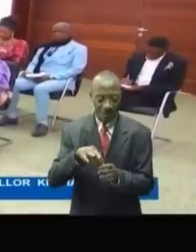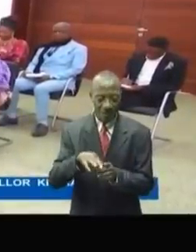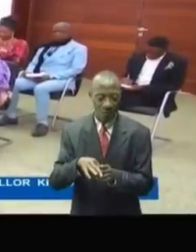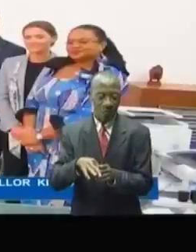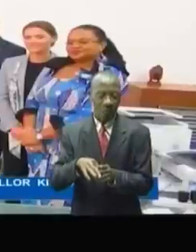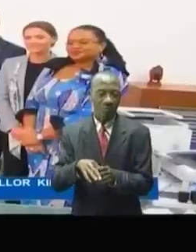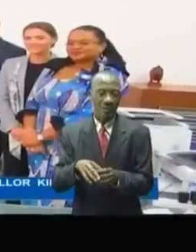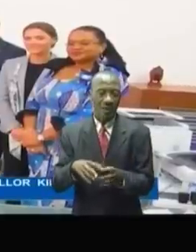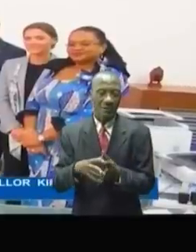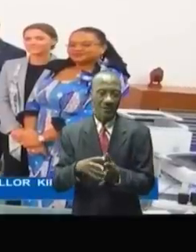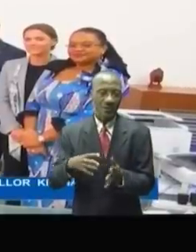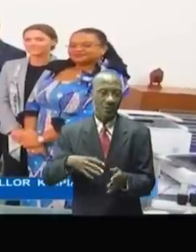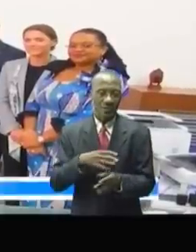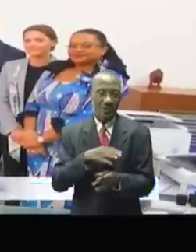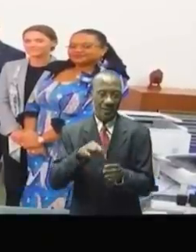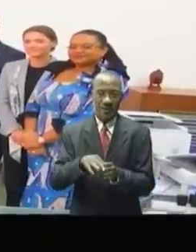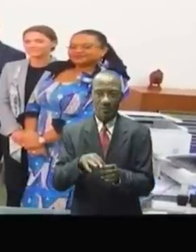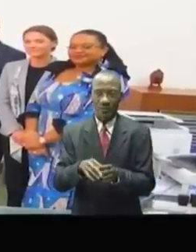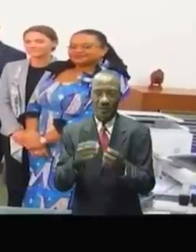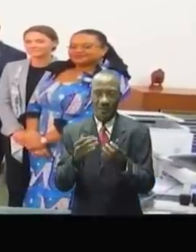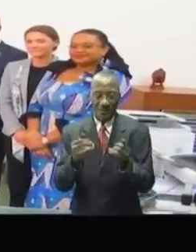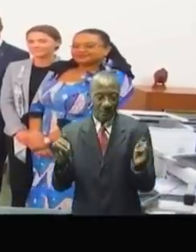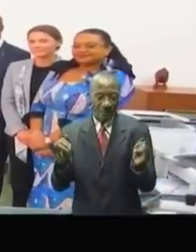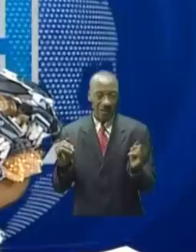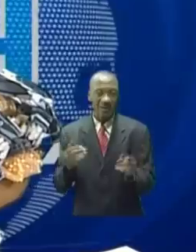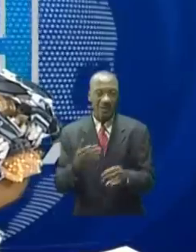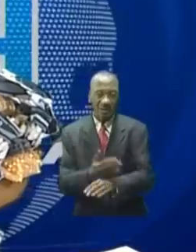électorale nationale indépendante, CENI.